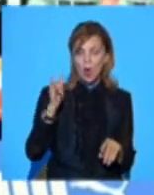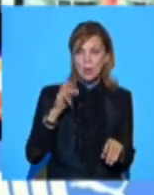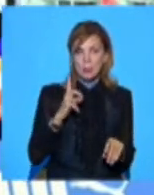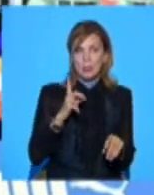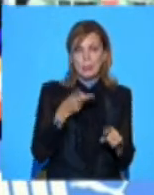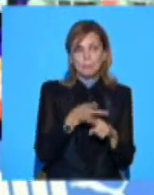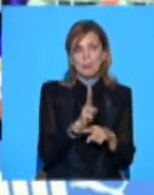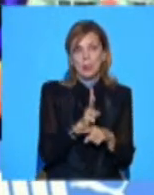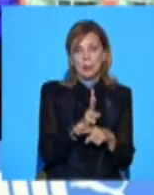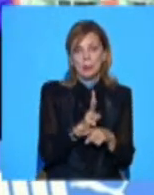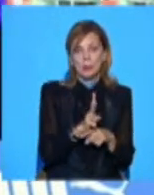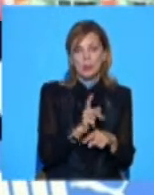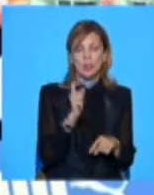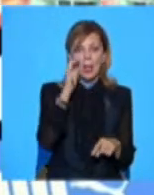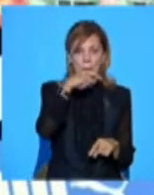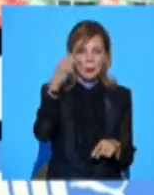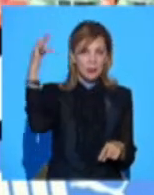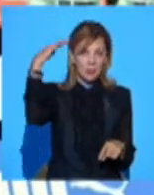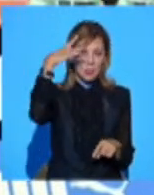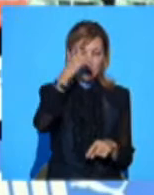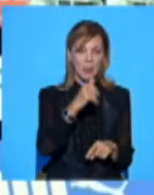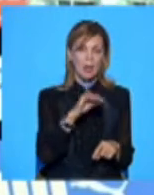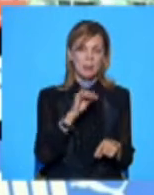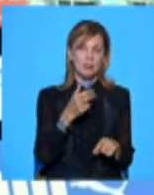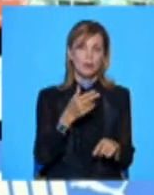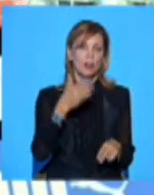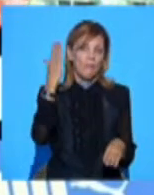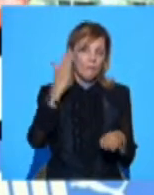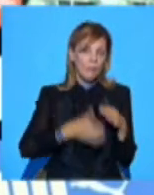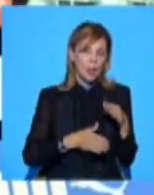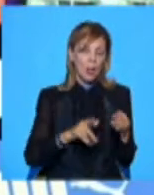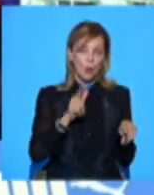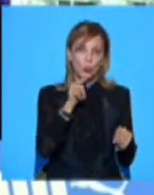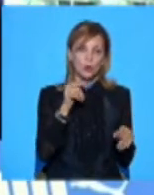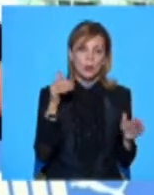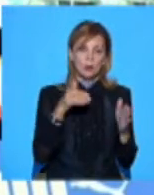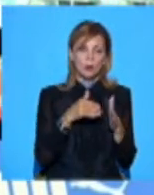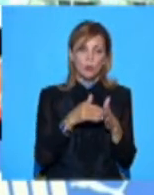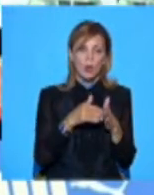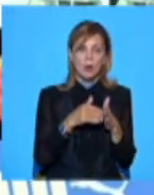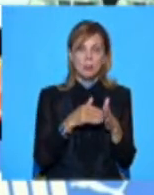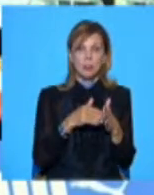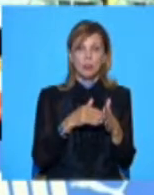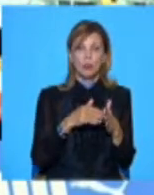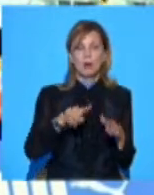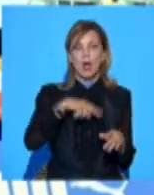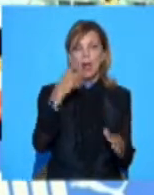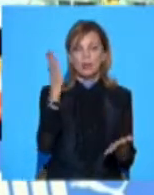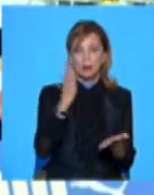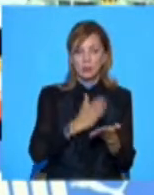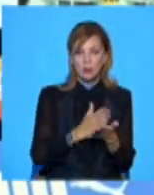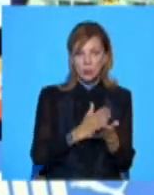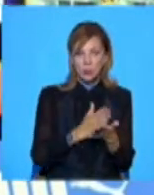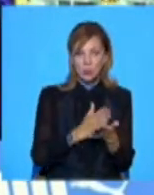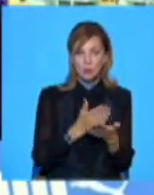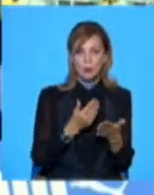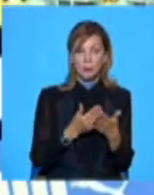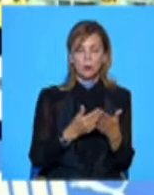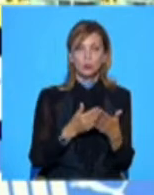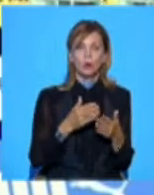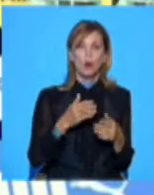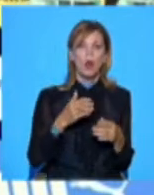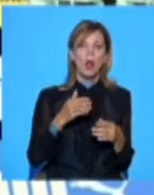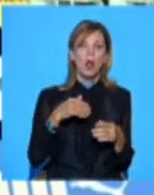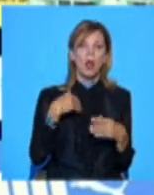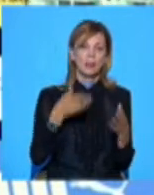fost absenți, inspirația și finalizarea, unde trebuia să luăm probabil alte decizii în momentele respective. Dar